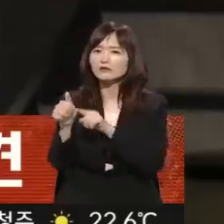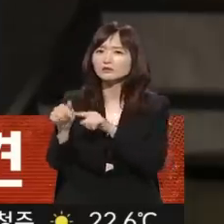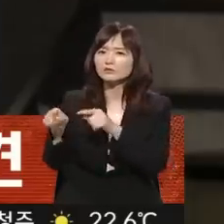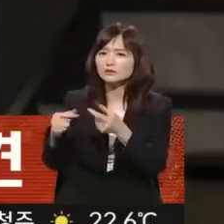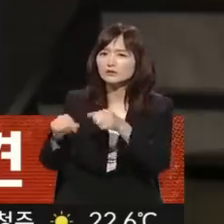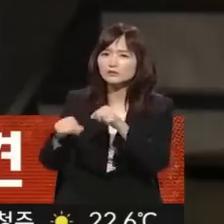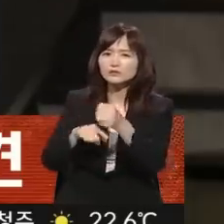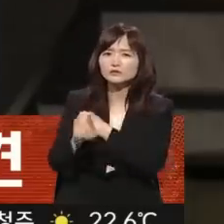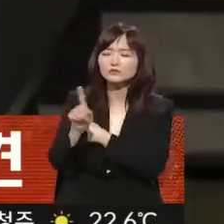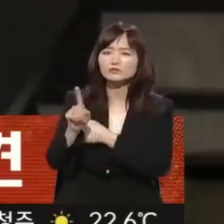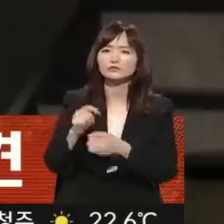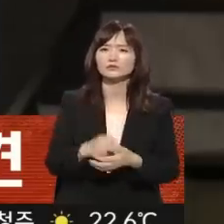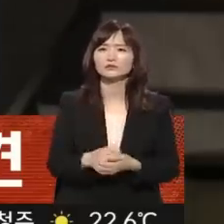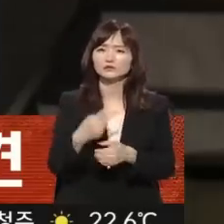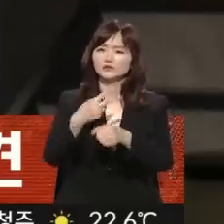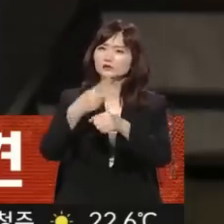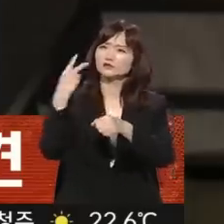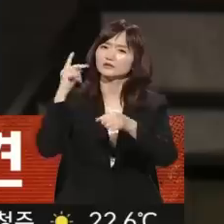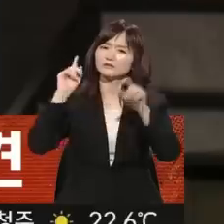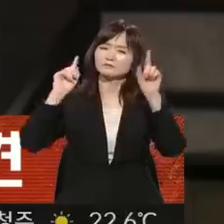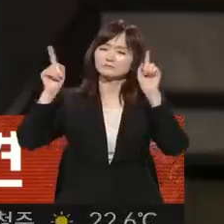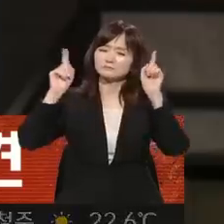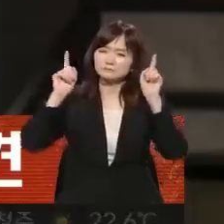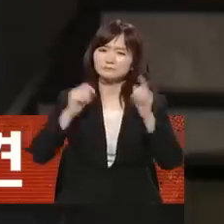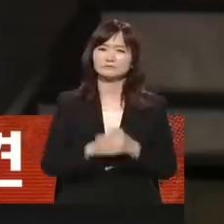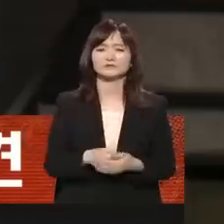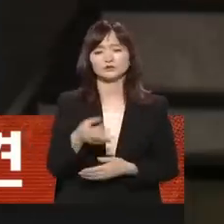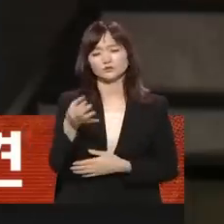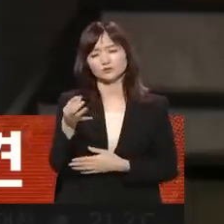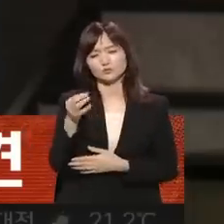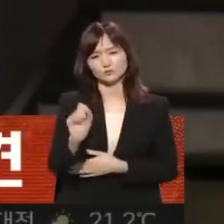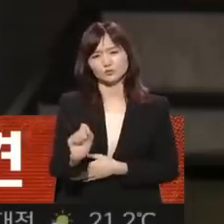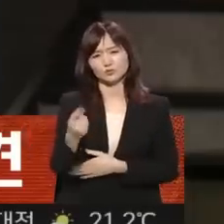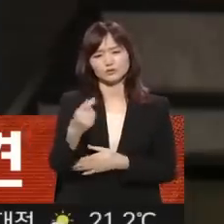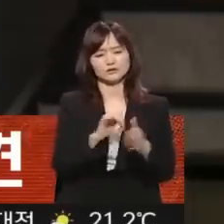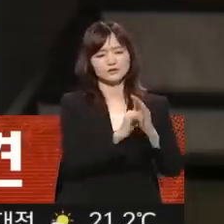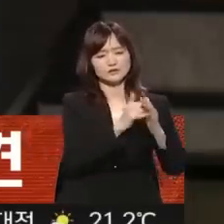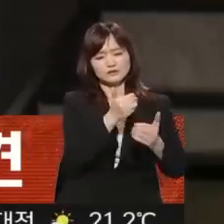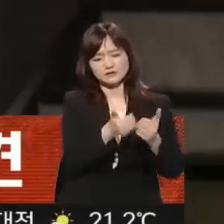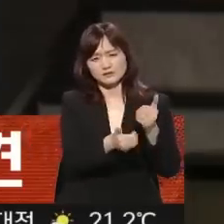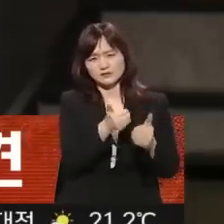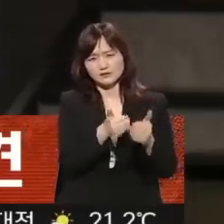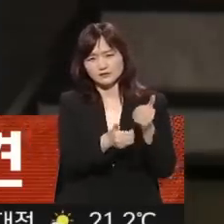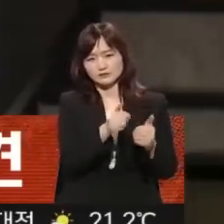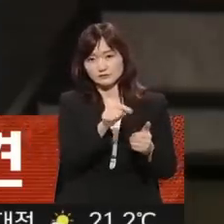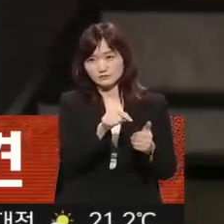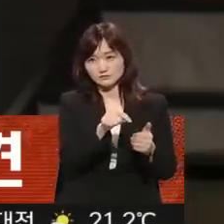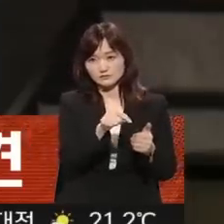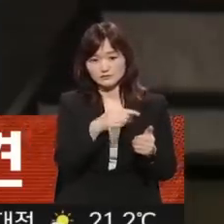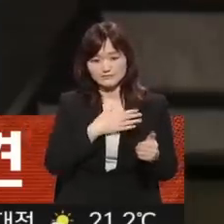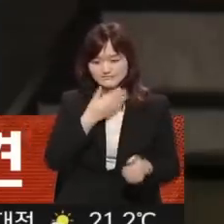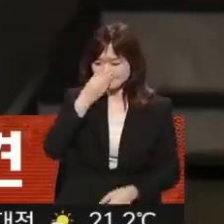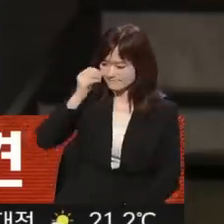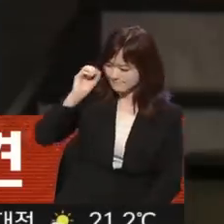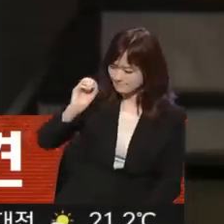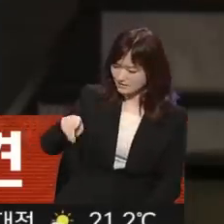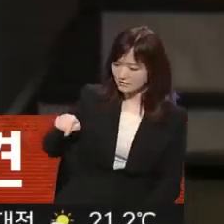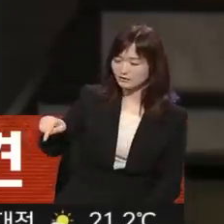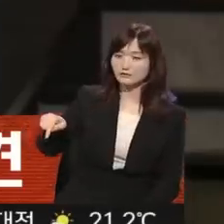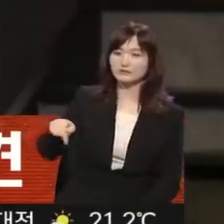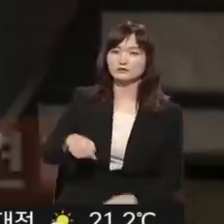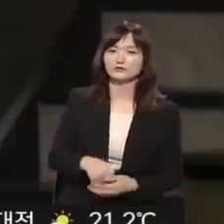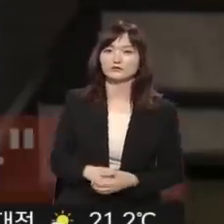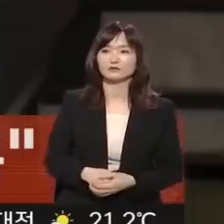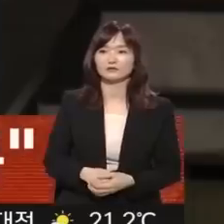이런 행동을 했느냐 2년 전에 실직한 후에 경제적인 문제로 가족과의 갈등을 겪었고 그때 이제 내가 무시당했다고 생각을 했나 봐요